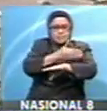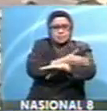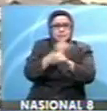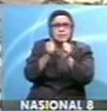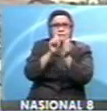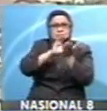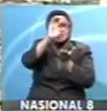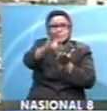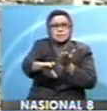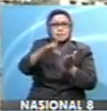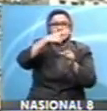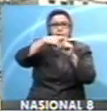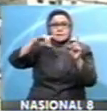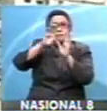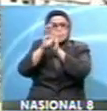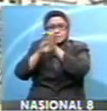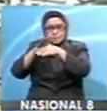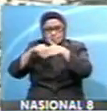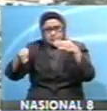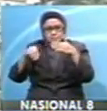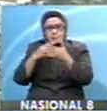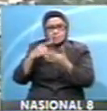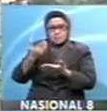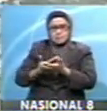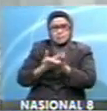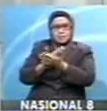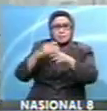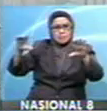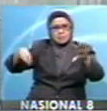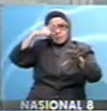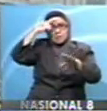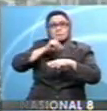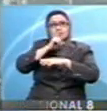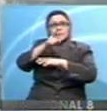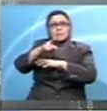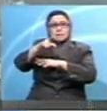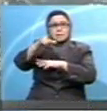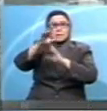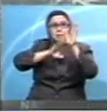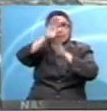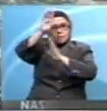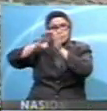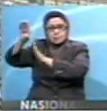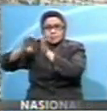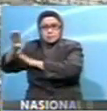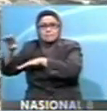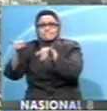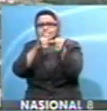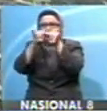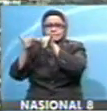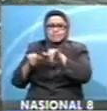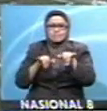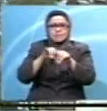bilion langkah ini perlu dilaksanakan bagi memastikan pembangunan kawasan tersebut setanding dengan kawasan Segitiga